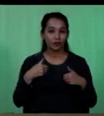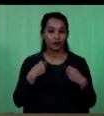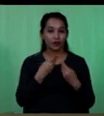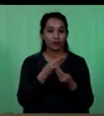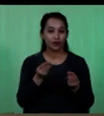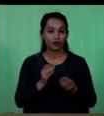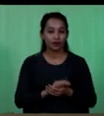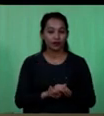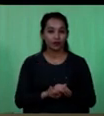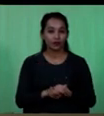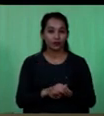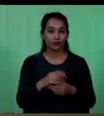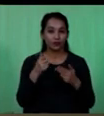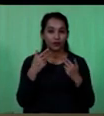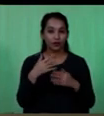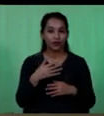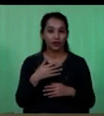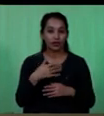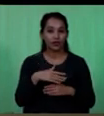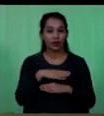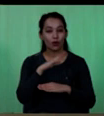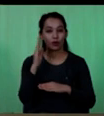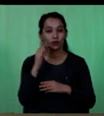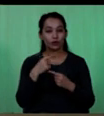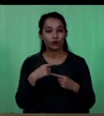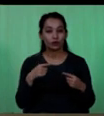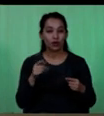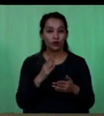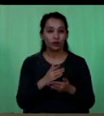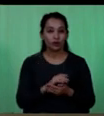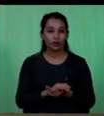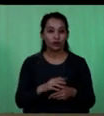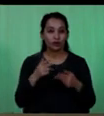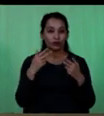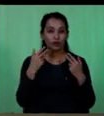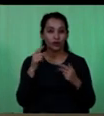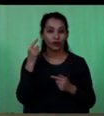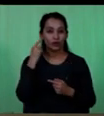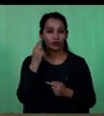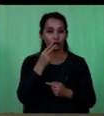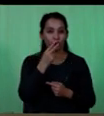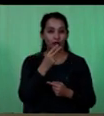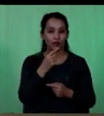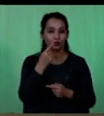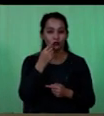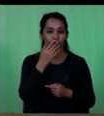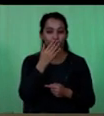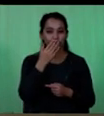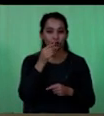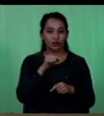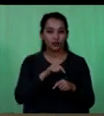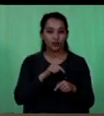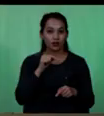keltiradi. Ularning 50dan ortiq zotlari bor. Mushukning eshitish, ko'rish hamda hid